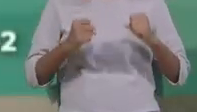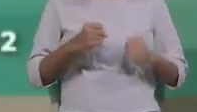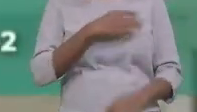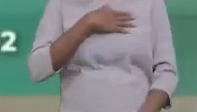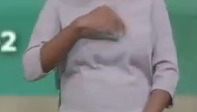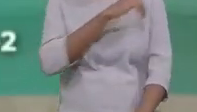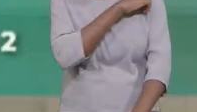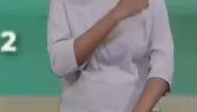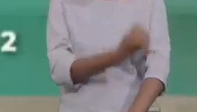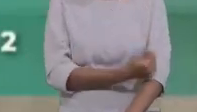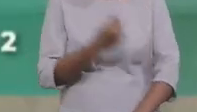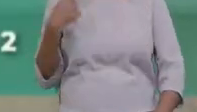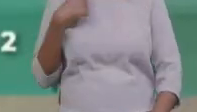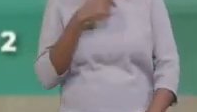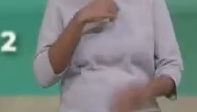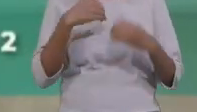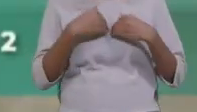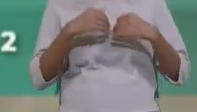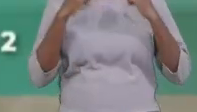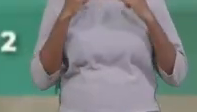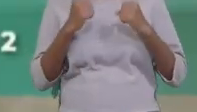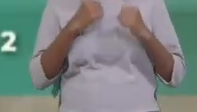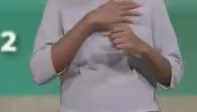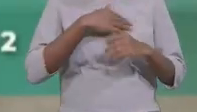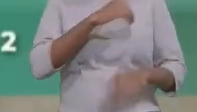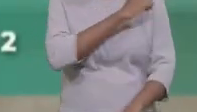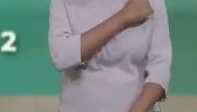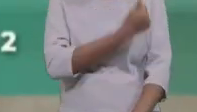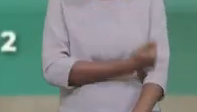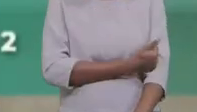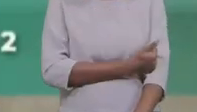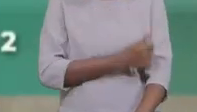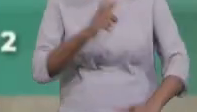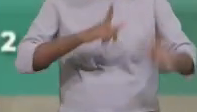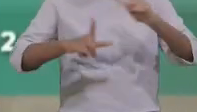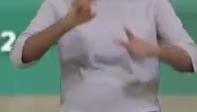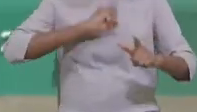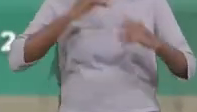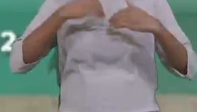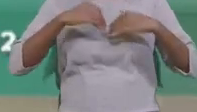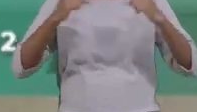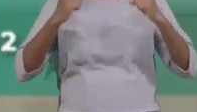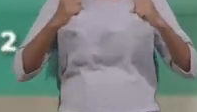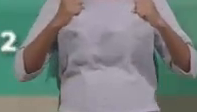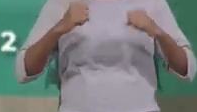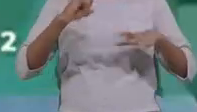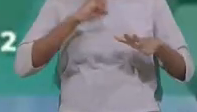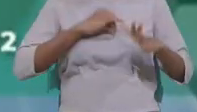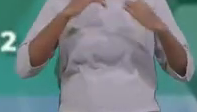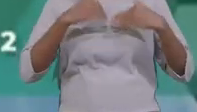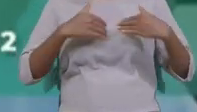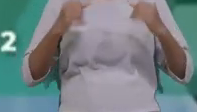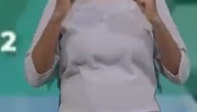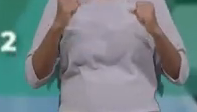la puissance et l'autorité. Nous avons la puissance, le pouvoir et l'autorité. J'ai le pouvoir. J'ai